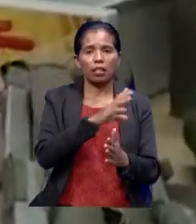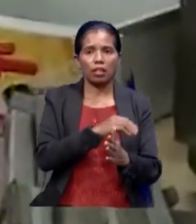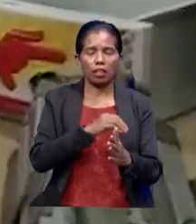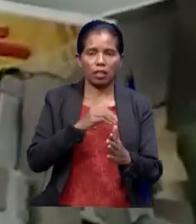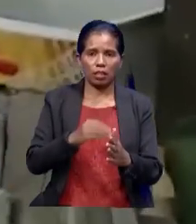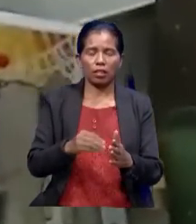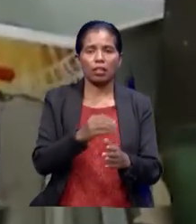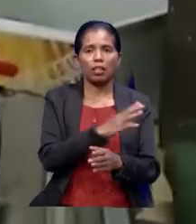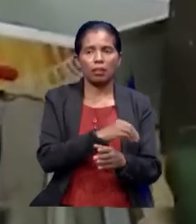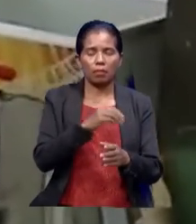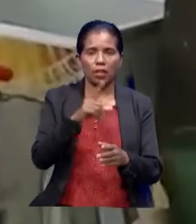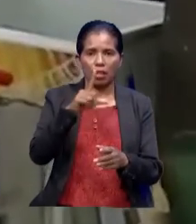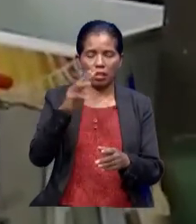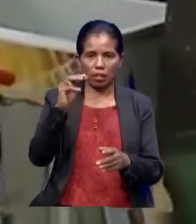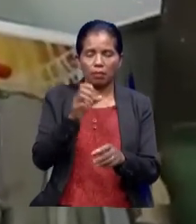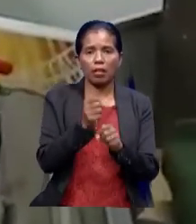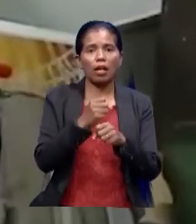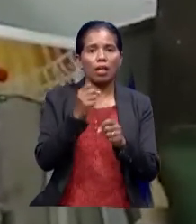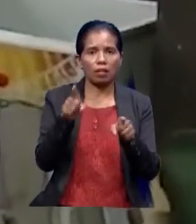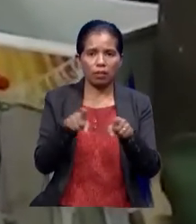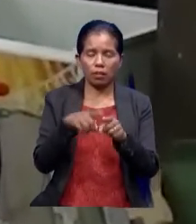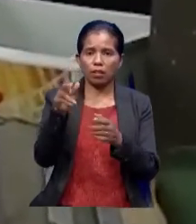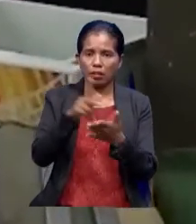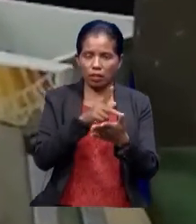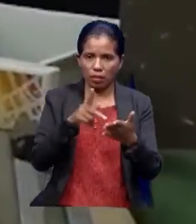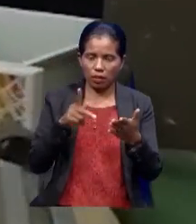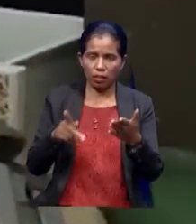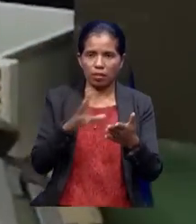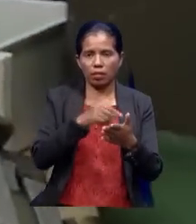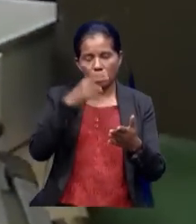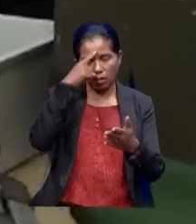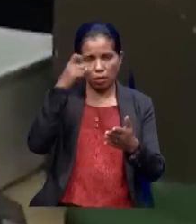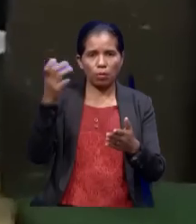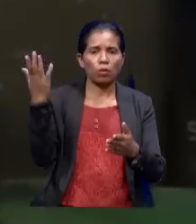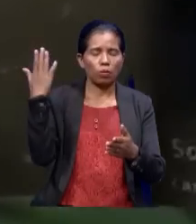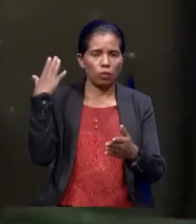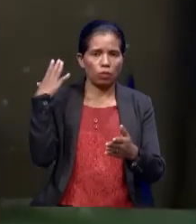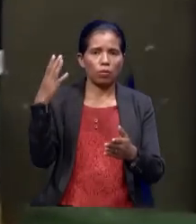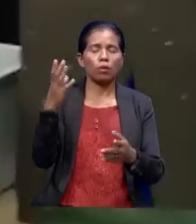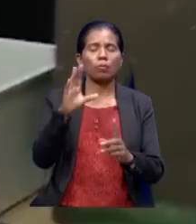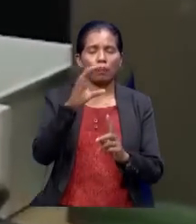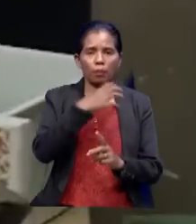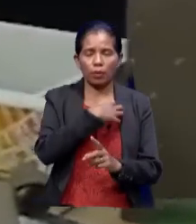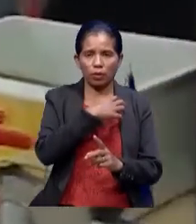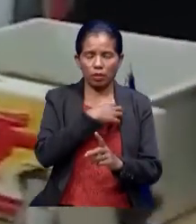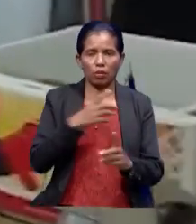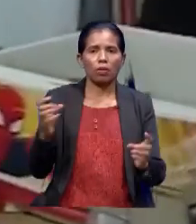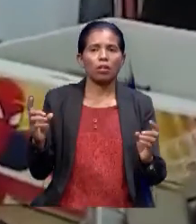suspeito LM, hanesan crime agravante, tamba LM, ex-comandante geral Penitelli, maibe contra